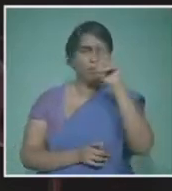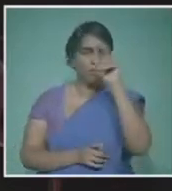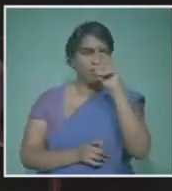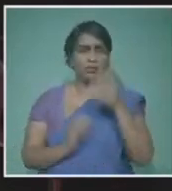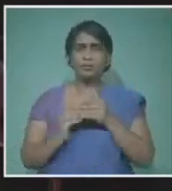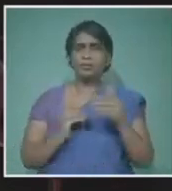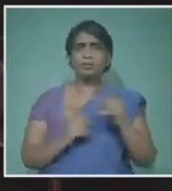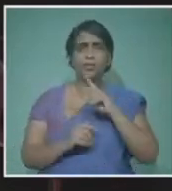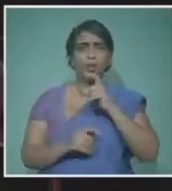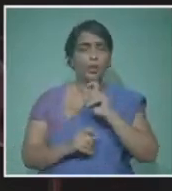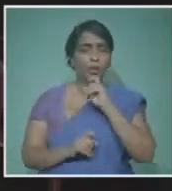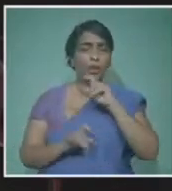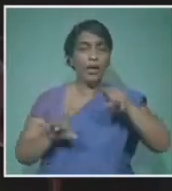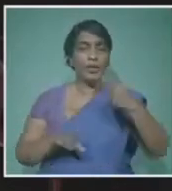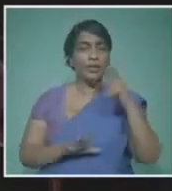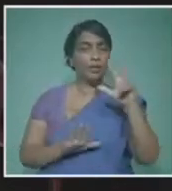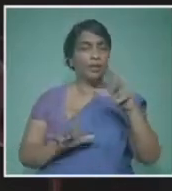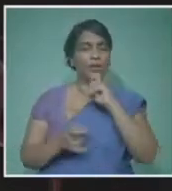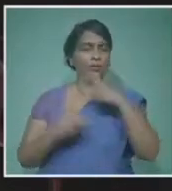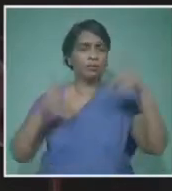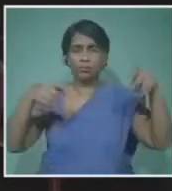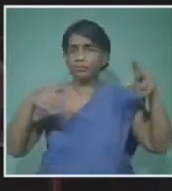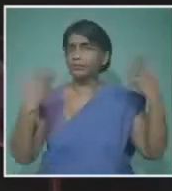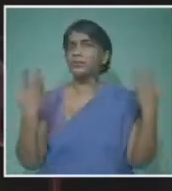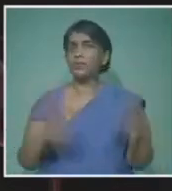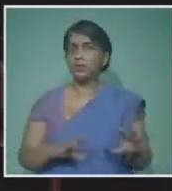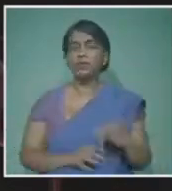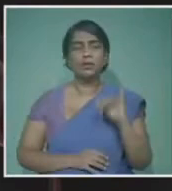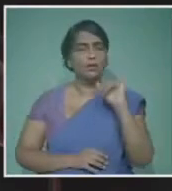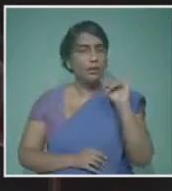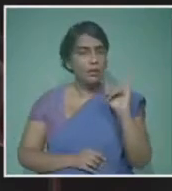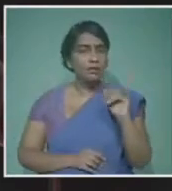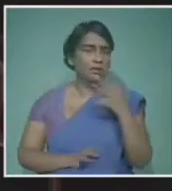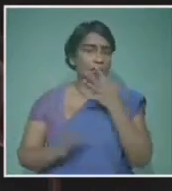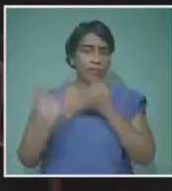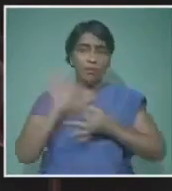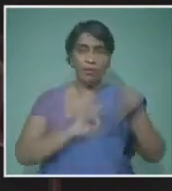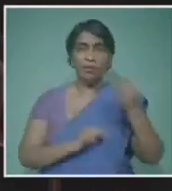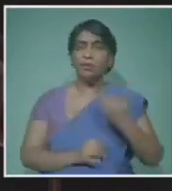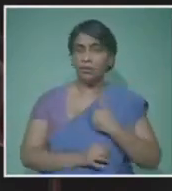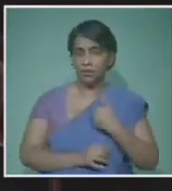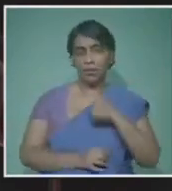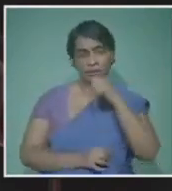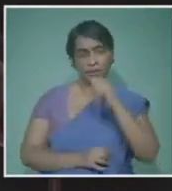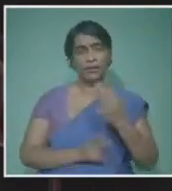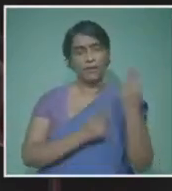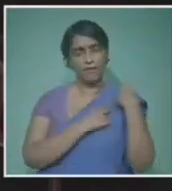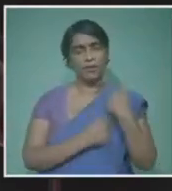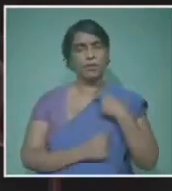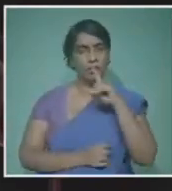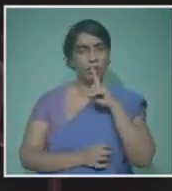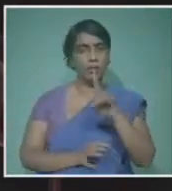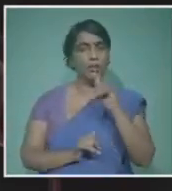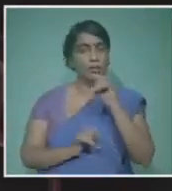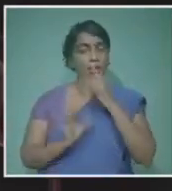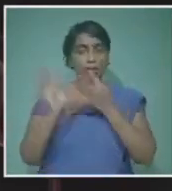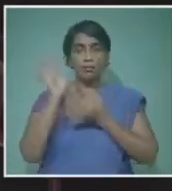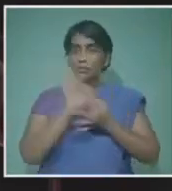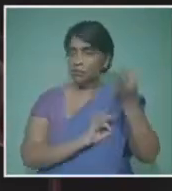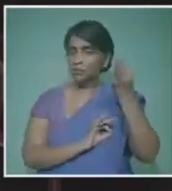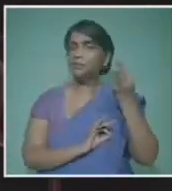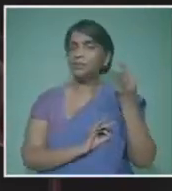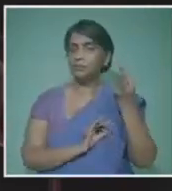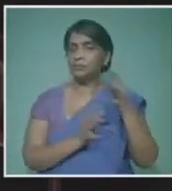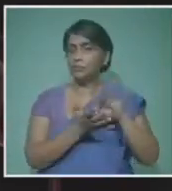ඇතුළත නඩු 108ක් ඇහුවා. එහෙමයි සමහර පැමිණිලි මම ඉතාව වගකීමෙන් කියන්නේ සමහර පැමිණිලි කරු නියෝජක කරු